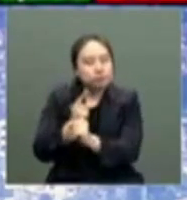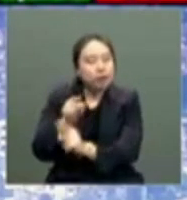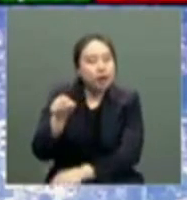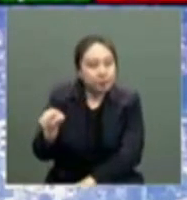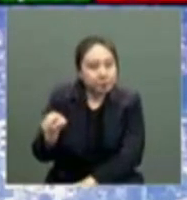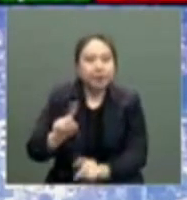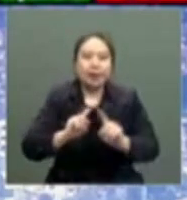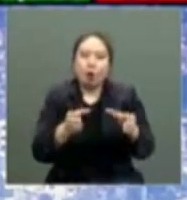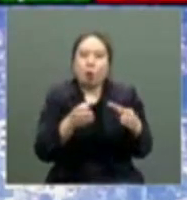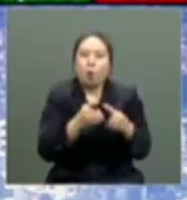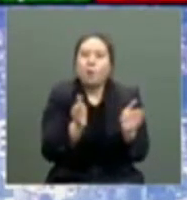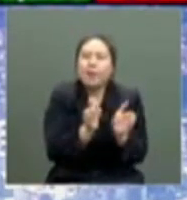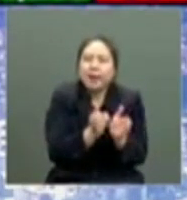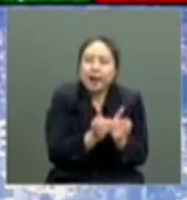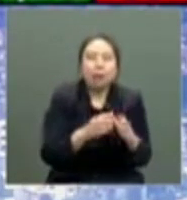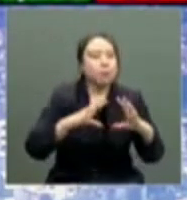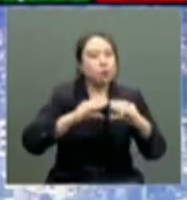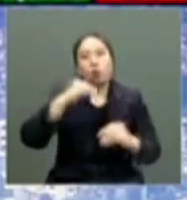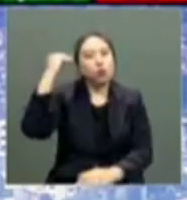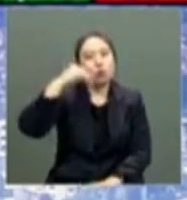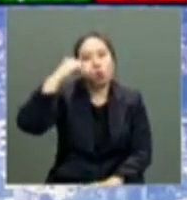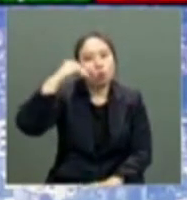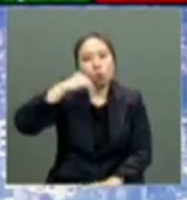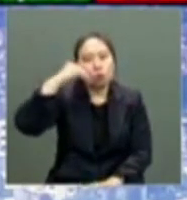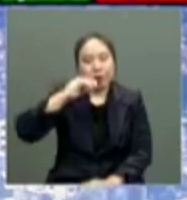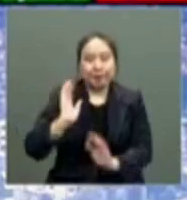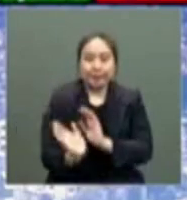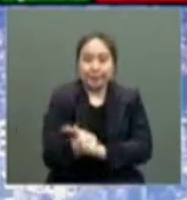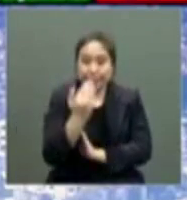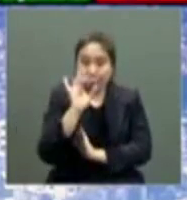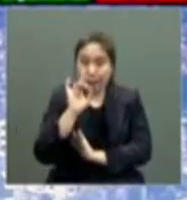กว่าจังหวัดถามว่าทำไมเราถึงไม่ประกาศทีเดียวพร้อมกันทั้งประเทศว่าเราไม่ขายเครื่องดื่มแอลกอฮอล์เลยนะคะคุณหมอคะครับก็ผมก็อยากให้เป็นอย่างนั้นเหมือนกันนะครับก็พยายามจะเอ่อตอนเช้าเราจะมีการประชุมกันตอนแปดโมงครึ่งโดยทางสปกเล็กนะพูดนี้ในกันนะครับสปกใหญ่ที่ท่านพูดในการส่วนท่านนายกกันนะครับก็จะมีการกำหนดการประชุมชุดใหญ่นี้ก็ก็เดิมนี้ก็จะเป็นผู้จุกหรือตามจำนวนความเหมาะสมที่จะตามสถานการณ์นะครับแต่ว่าศปภ.ทิ้งผู้ชมกันทุกวัน 8